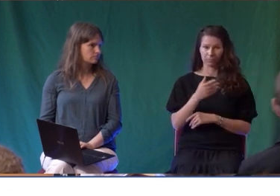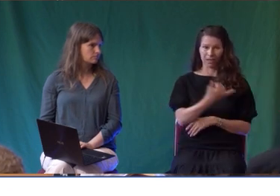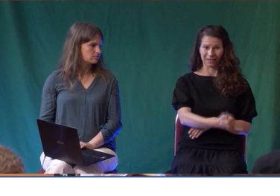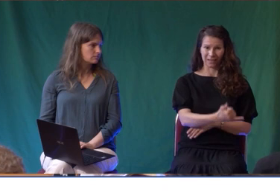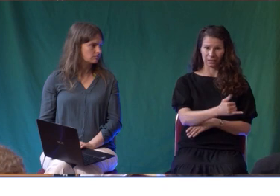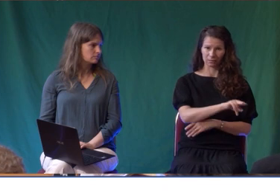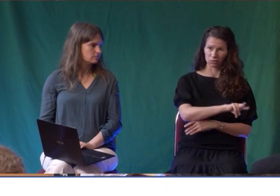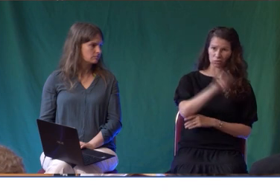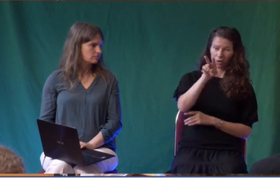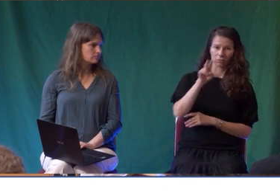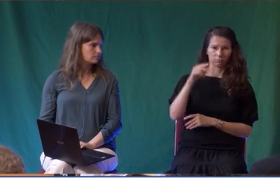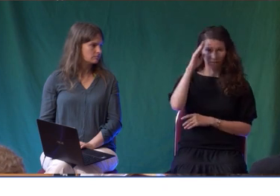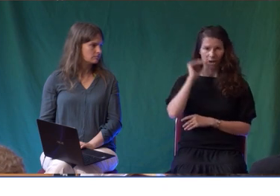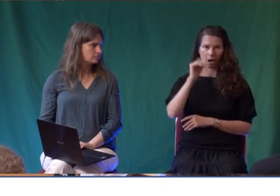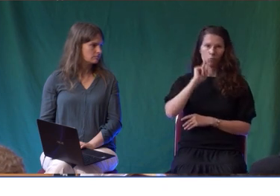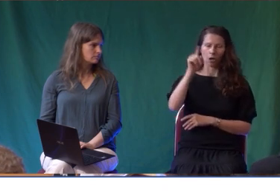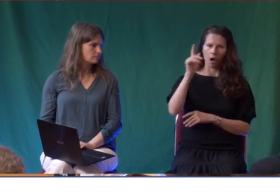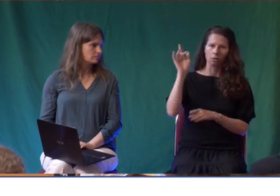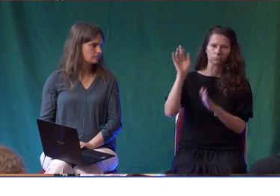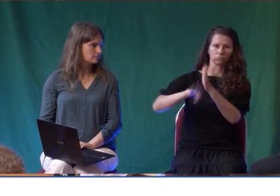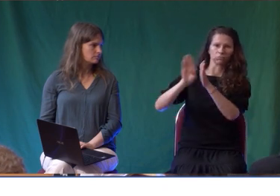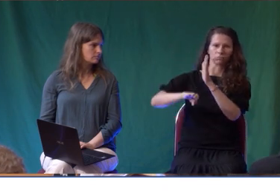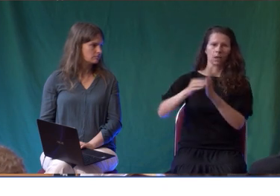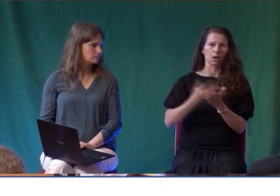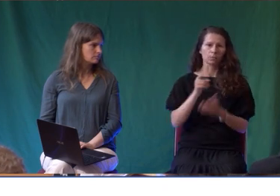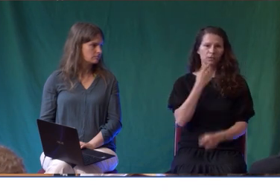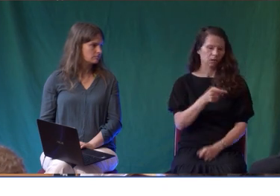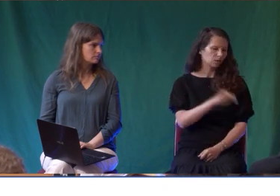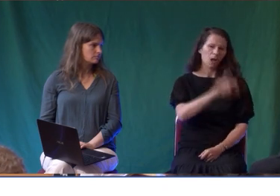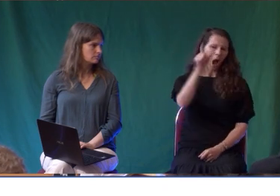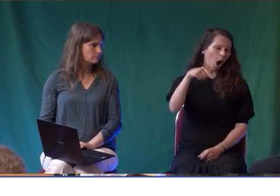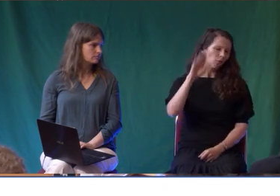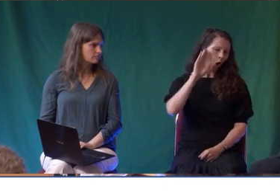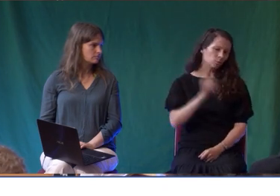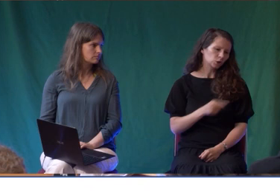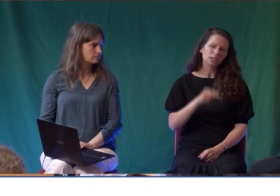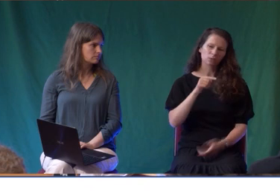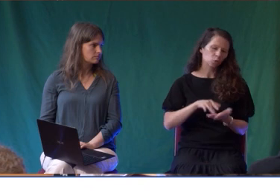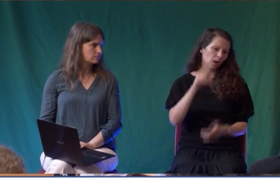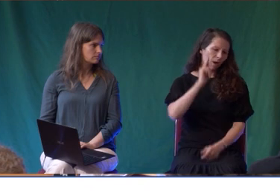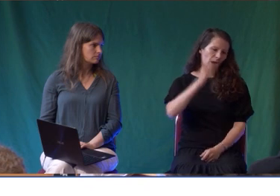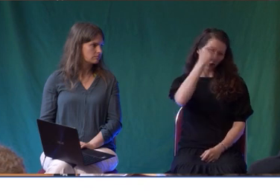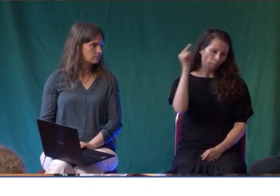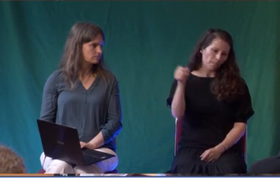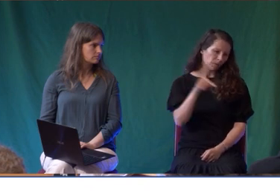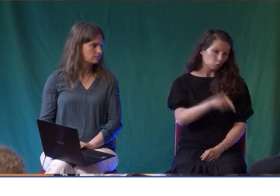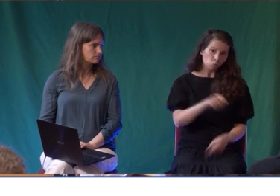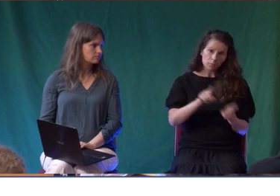Kind unter anderem mitsätzen du brauchst auf die Dinge zu hören die ist dumm und ist ja meine ich so dumm werden wie deine Mutti